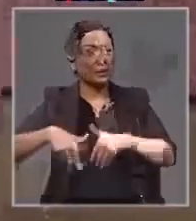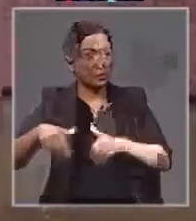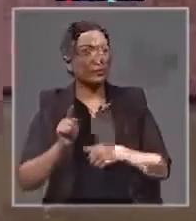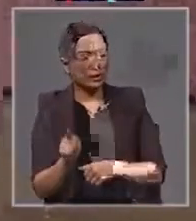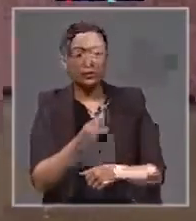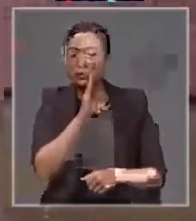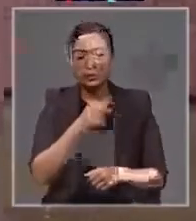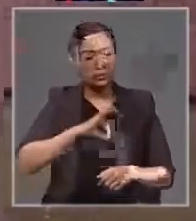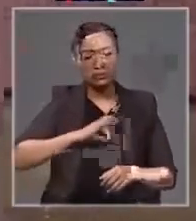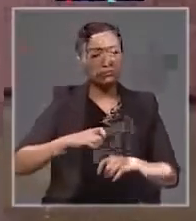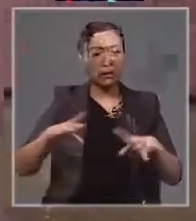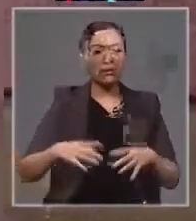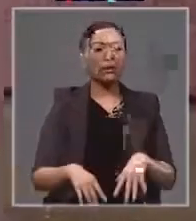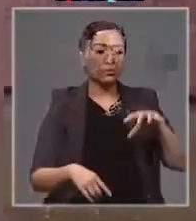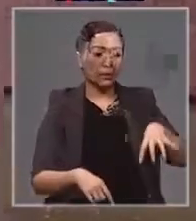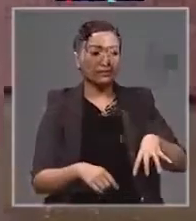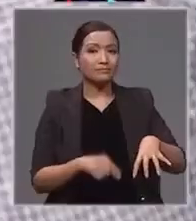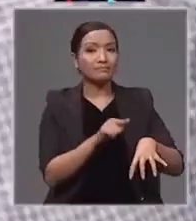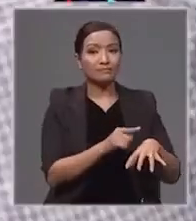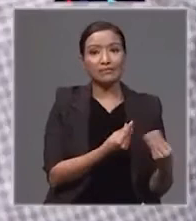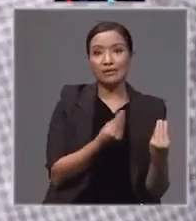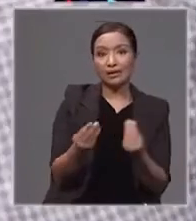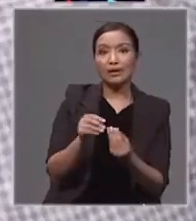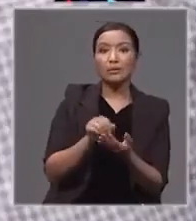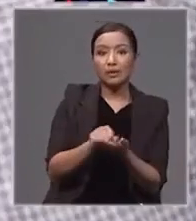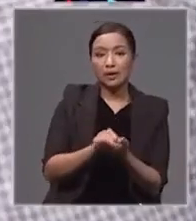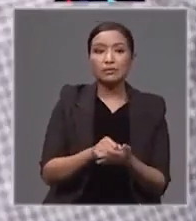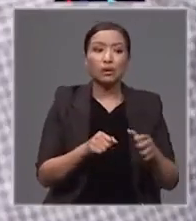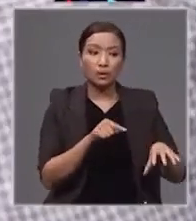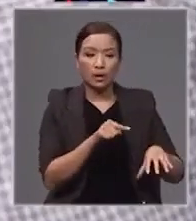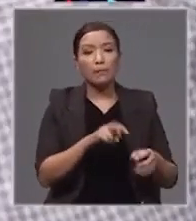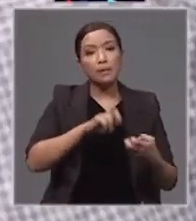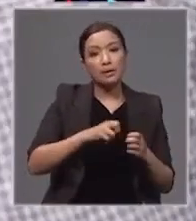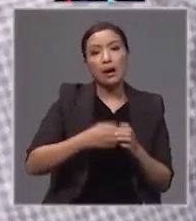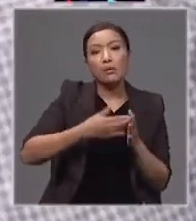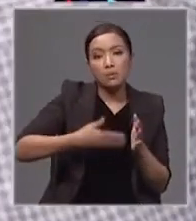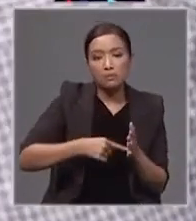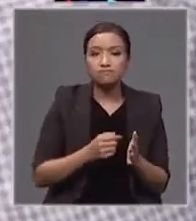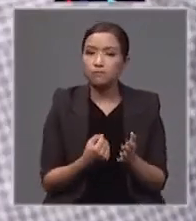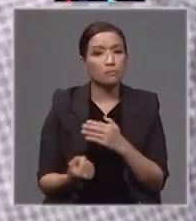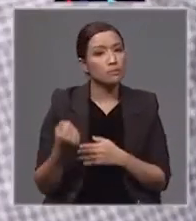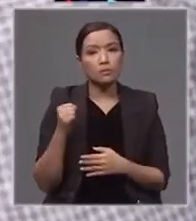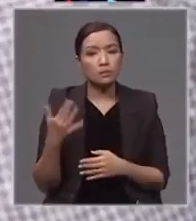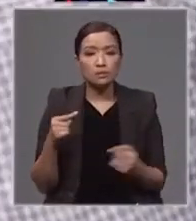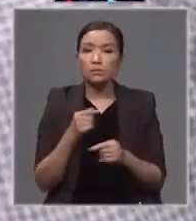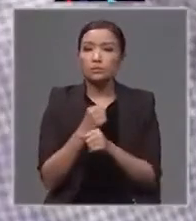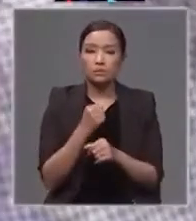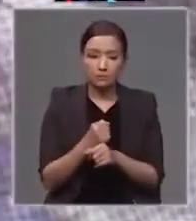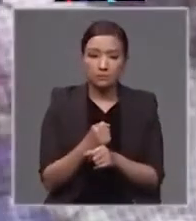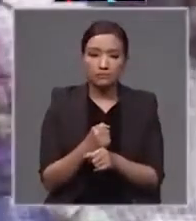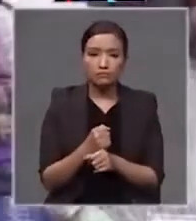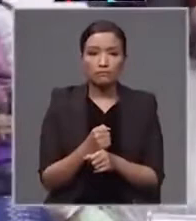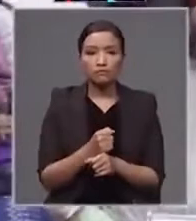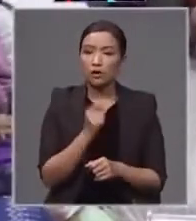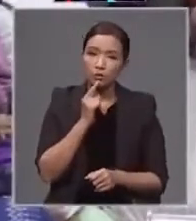งเนี่ยผู้ให้บริการเนี่ยมีปัญหาอุปสรรคแล้วก็มีความไม่มั่นคงการทำงานอาจจะถู